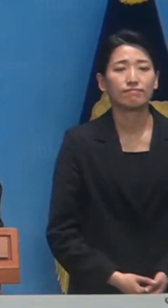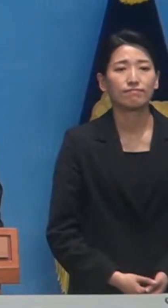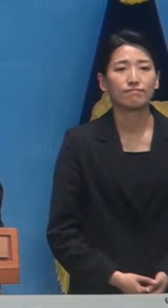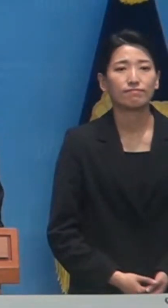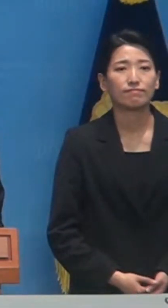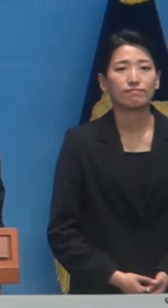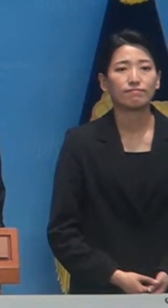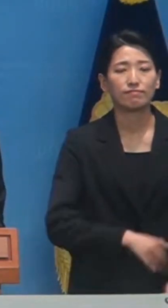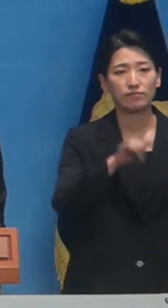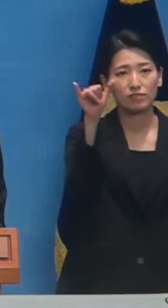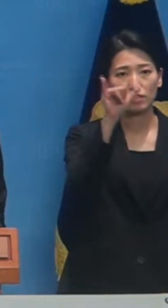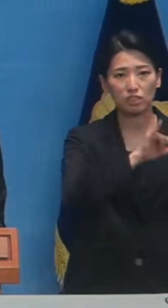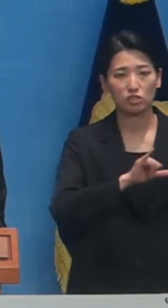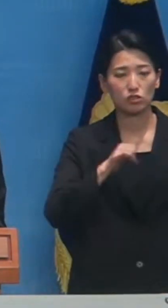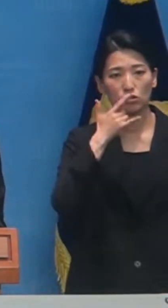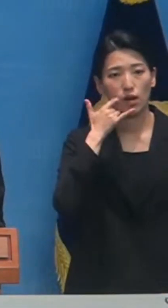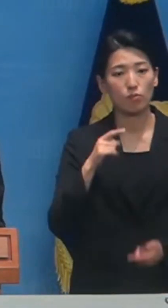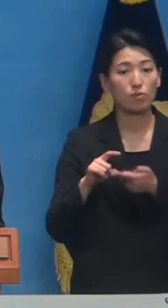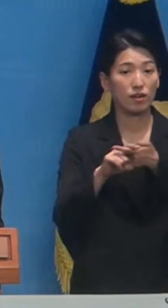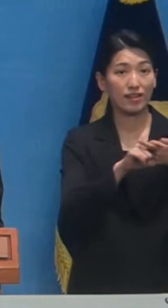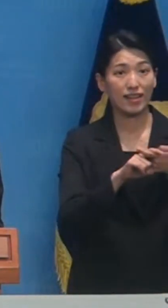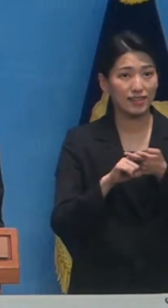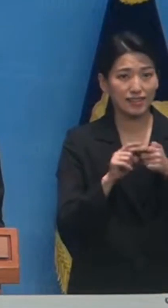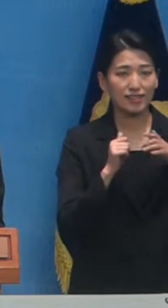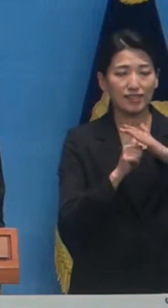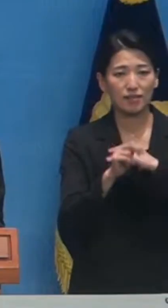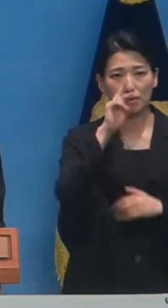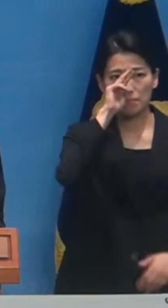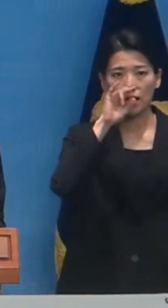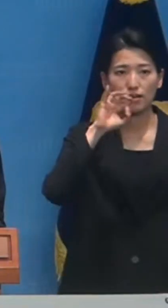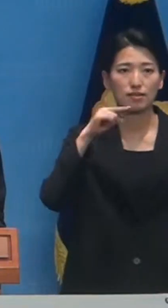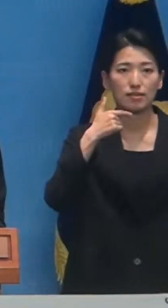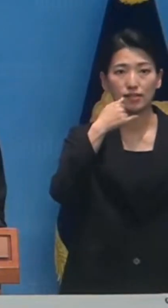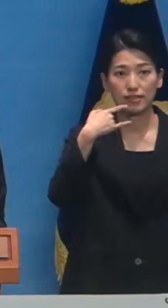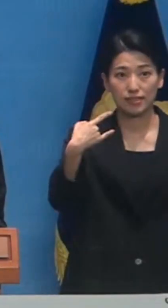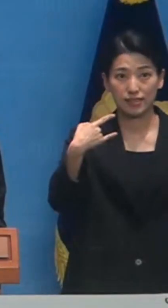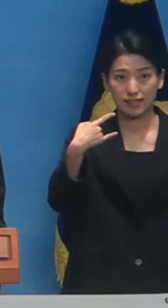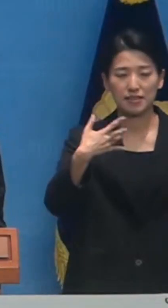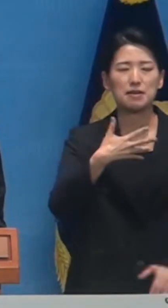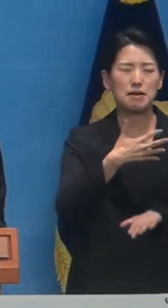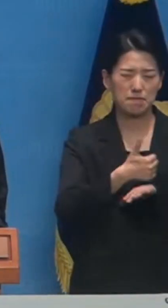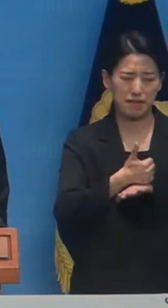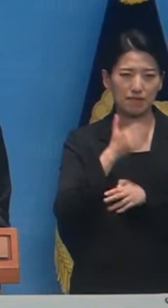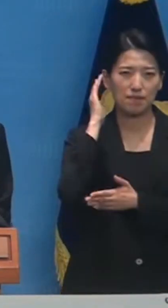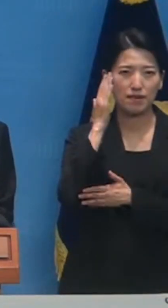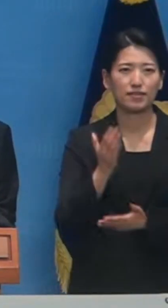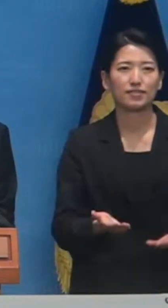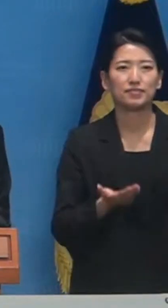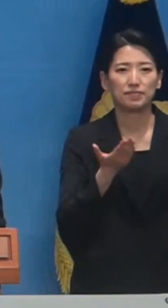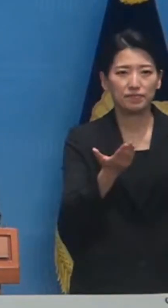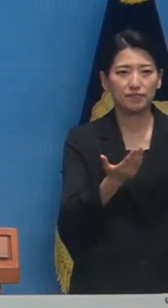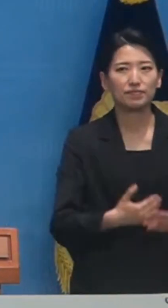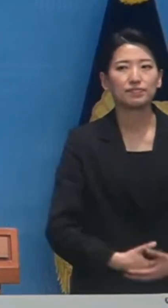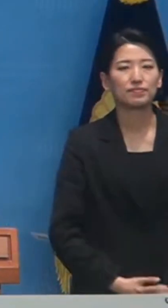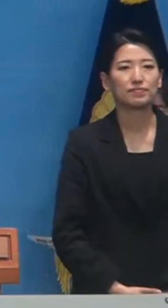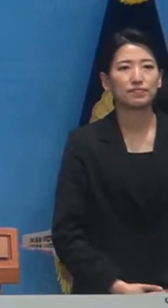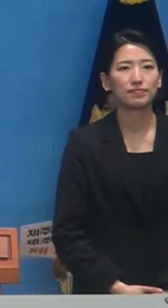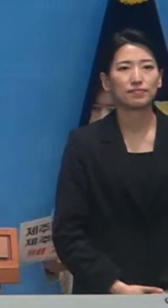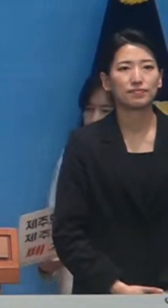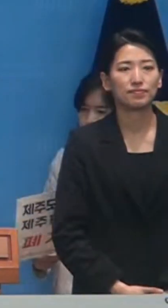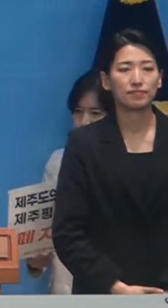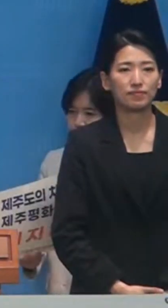전국 학부모 단체연합 박은희 대표님께서 마지막으로 발언해 주시겠습니다.